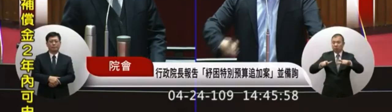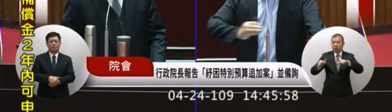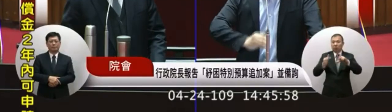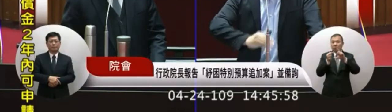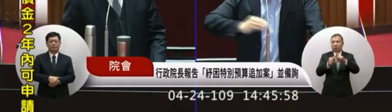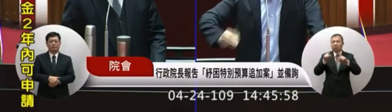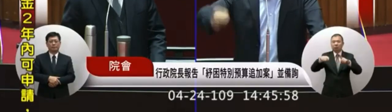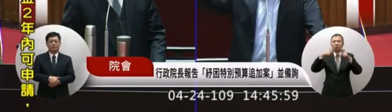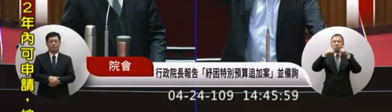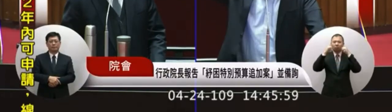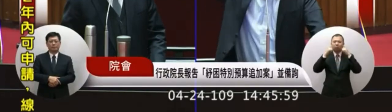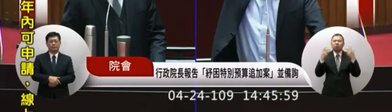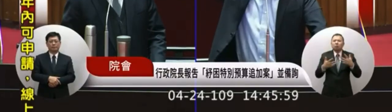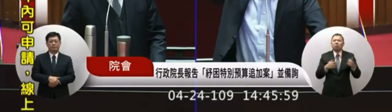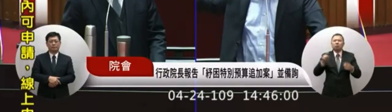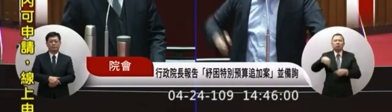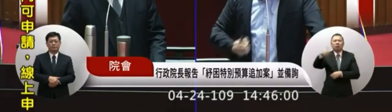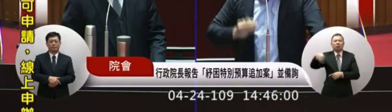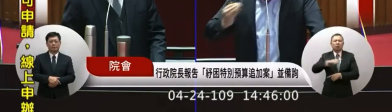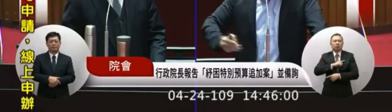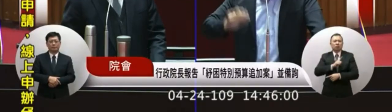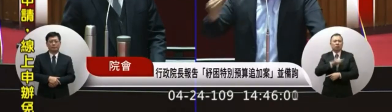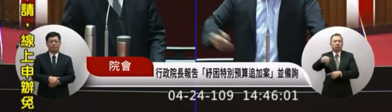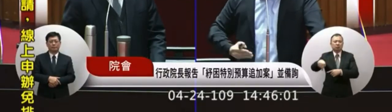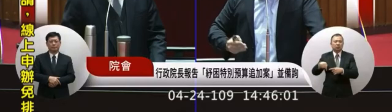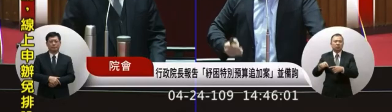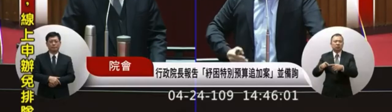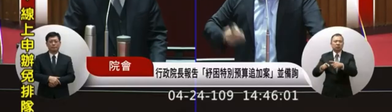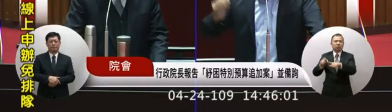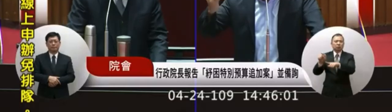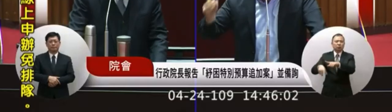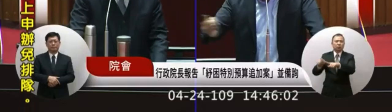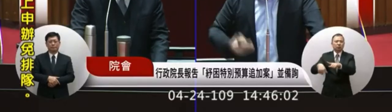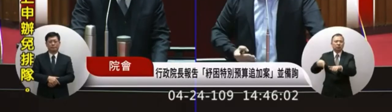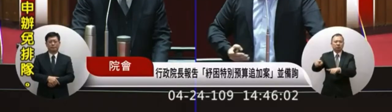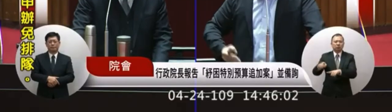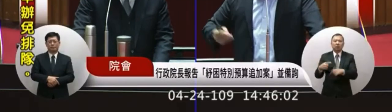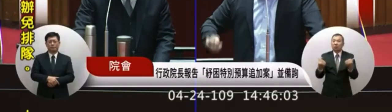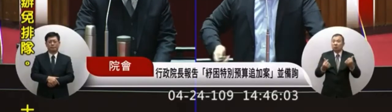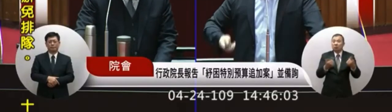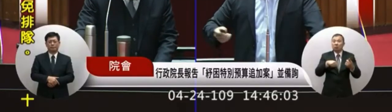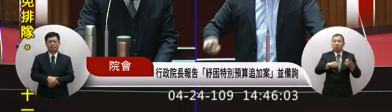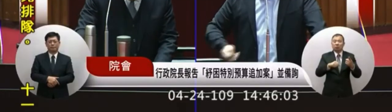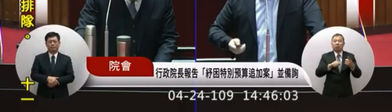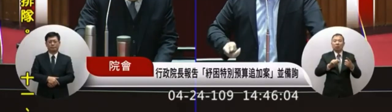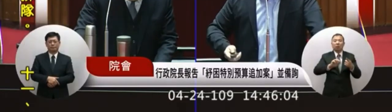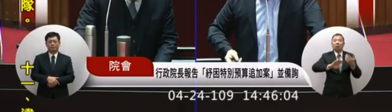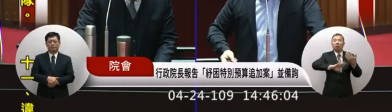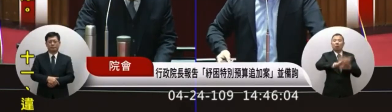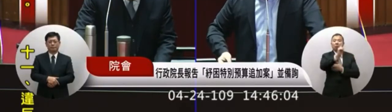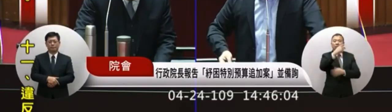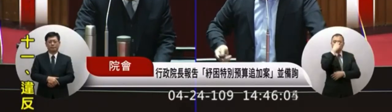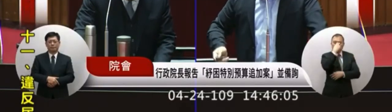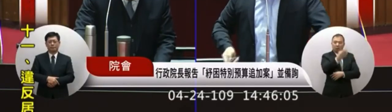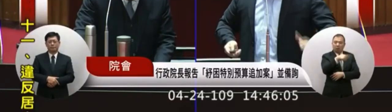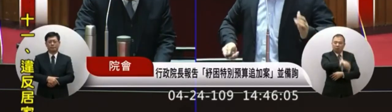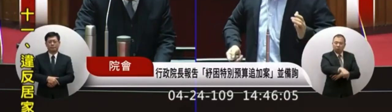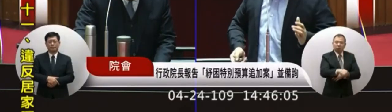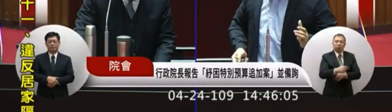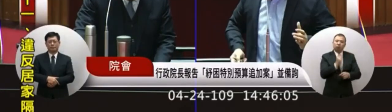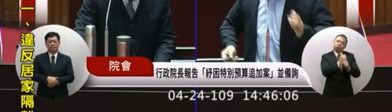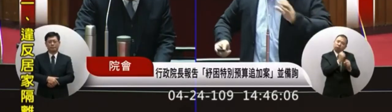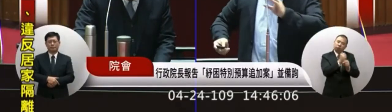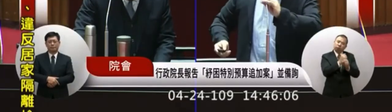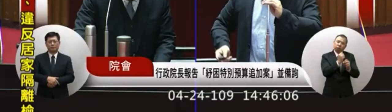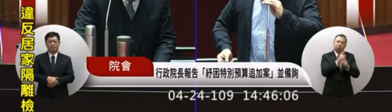题，啊，进竹科的厂商伊家己嘛把，因嘛做做个代志，比如讲这个户外洽工、云端的工作等等，啊，主要问